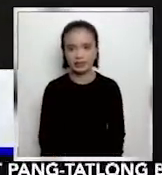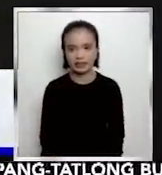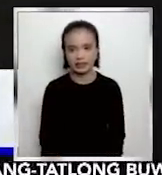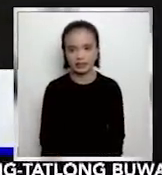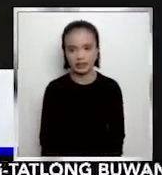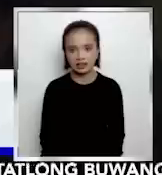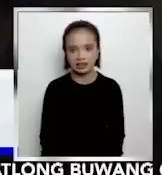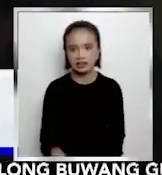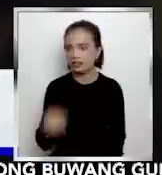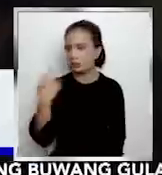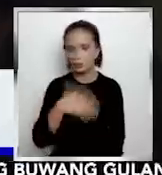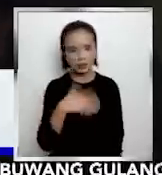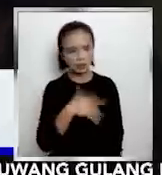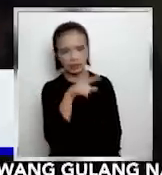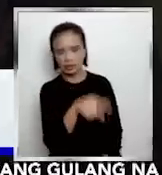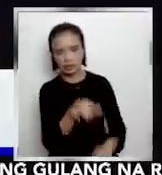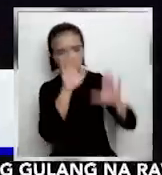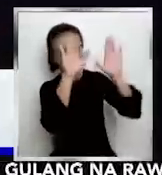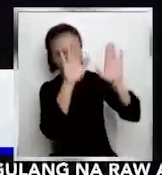than that.